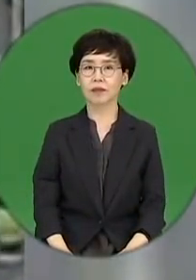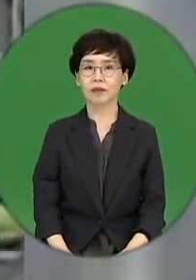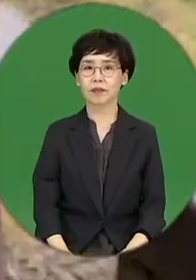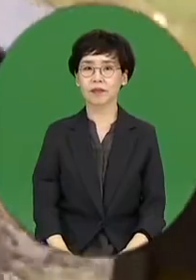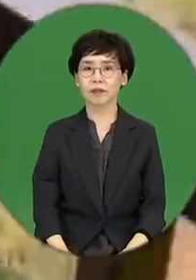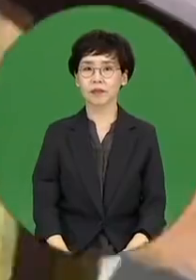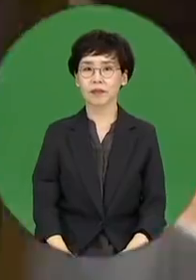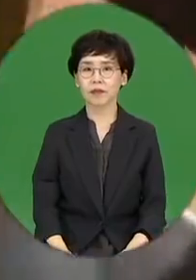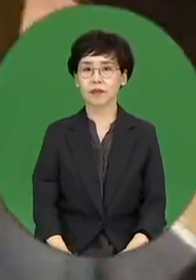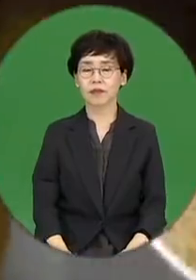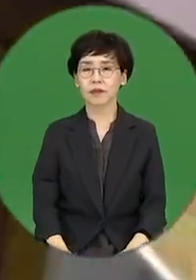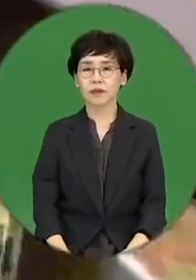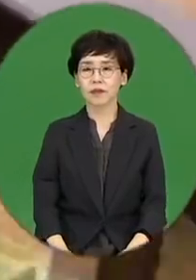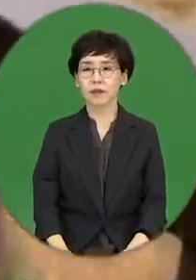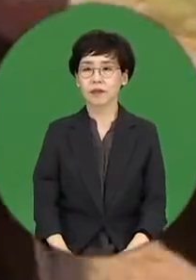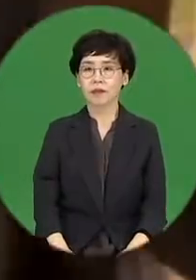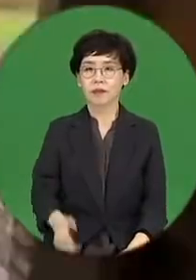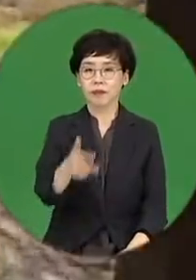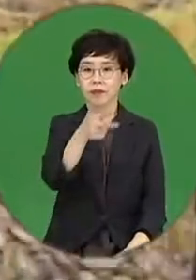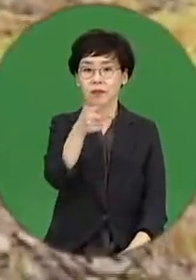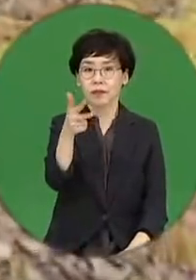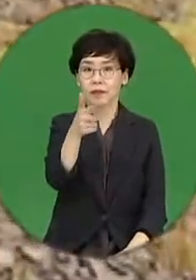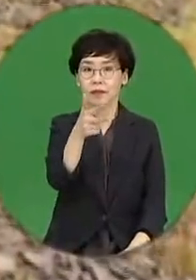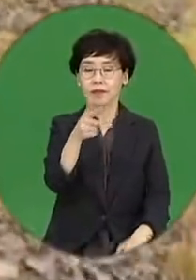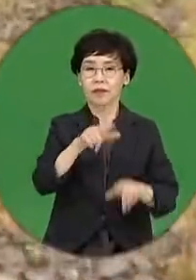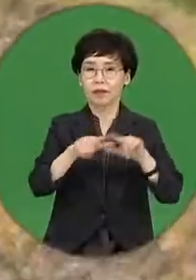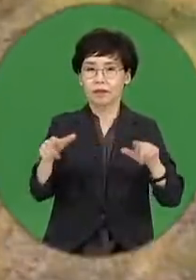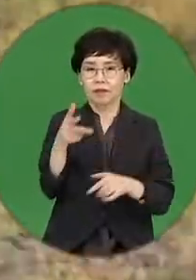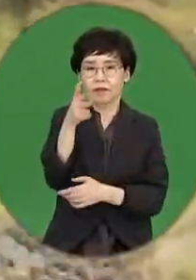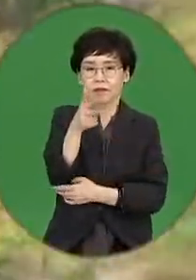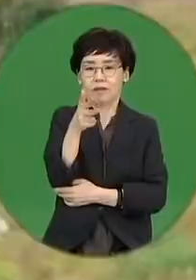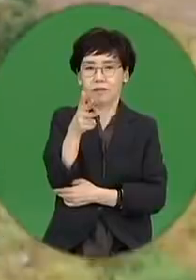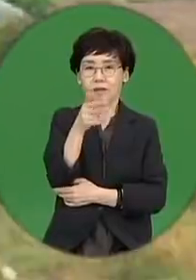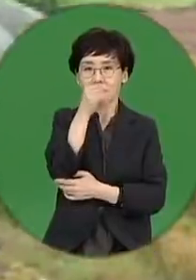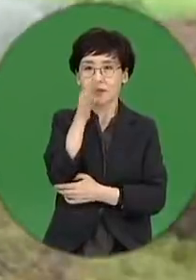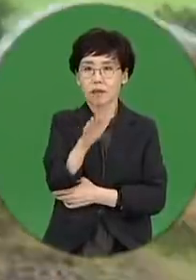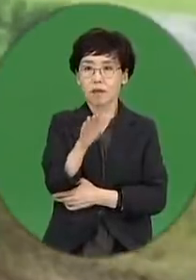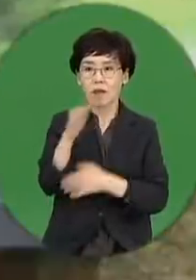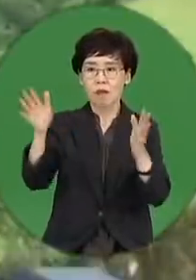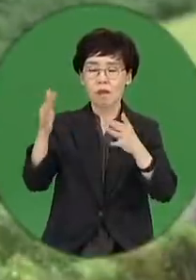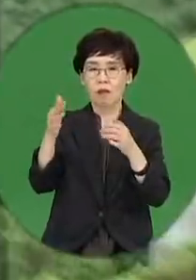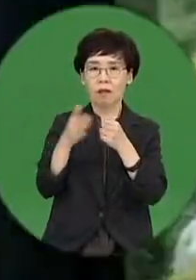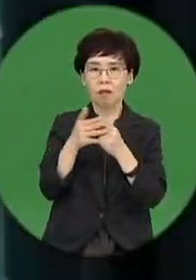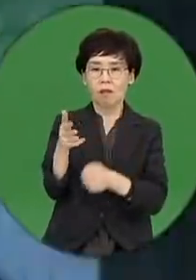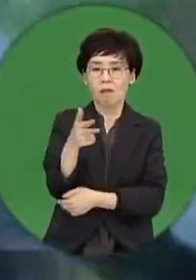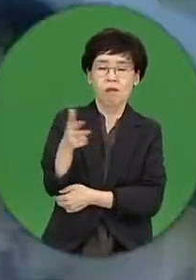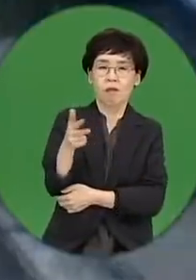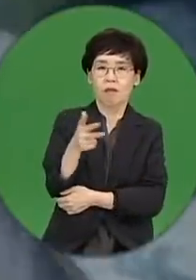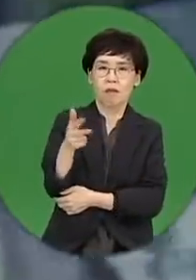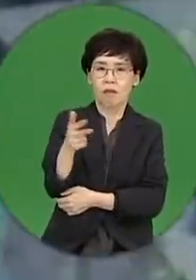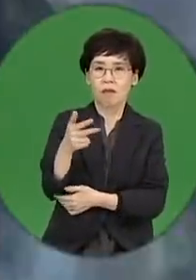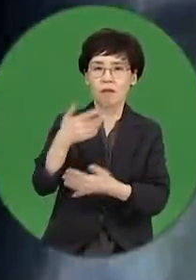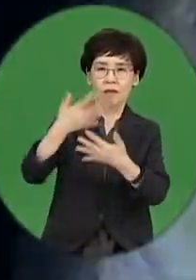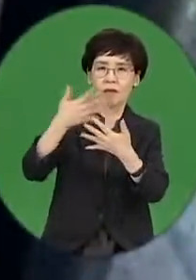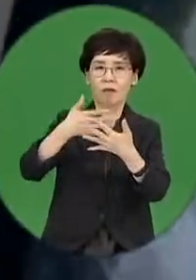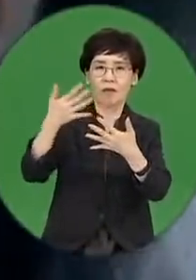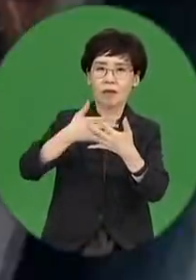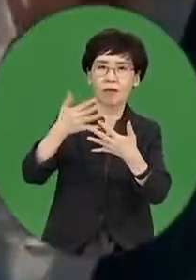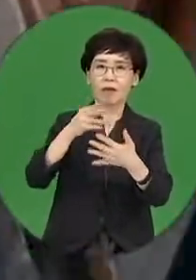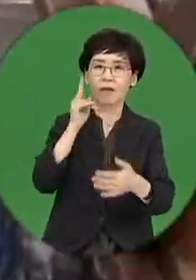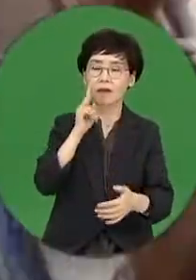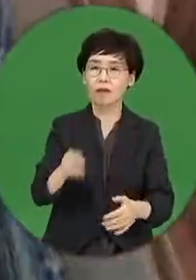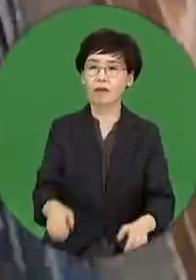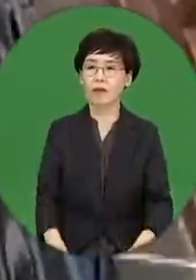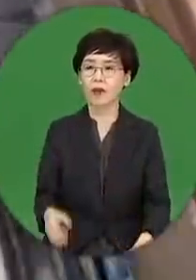볼 수 있었습니다. CCTV가 보통 공중에 이렇게 매달리는데 예, 그게 심하게 흔들리고 있다. 예, 그렇습니다. 예, 그다음 영상은 제주